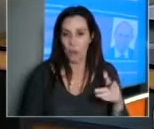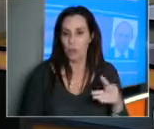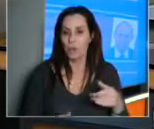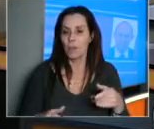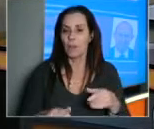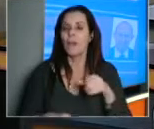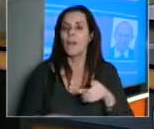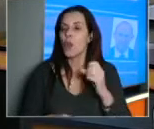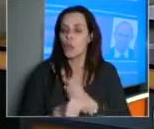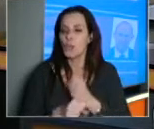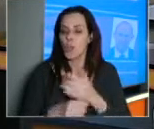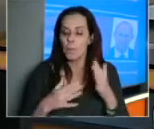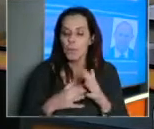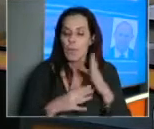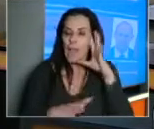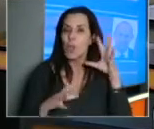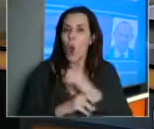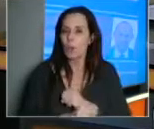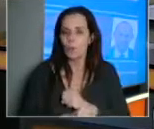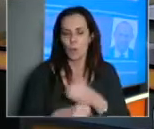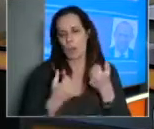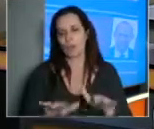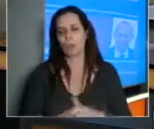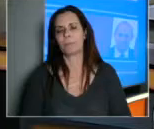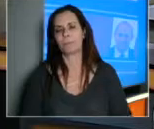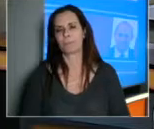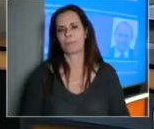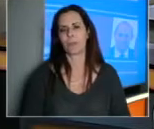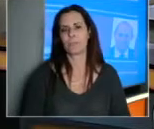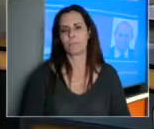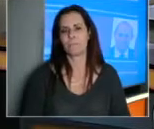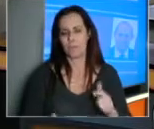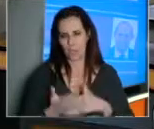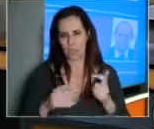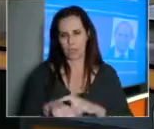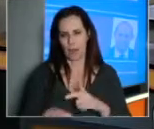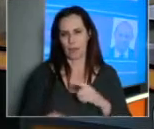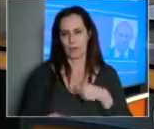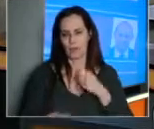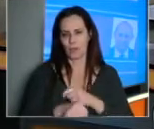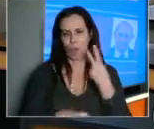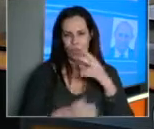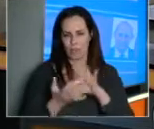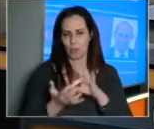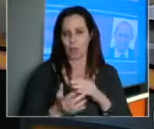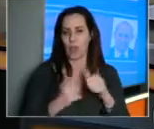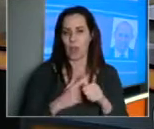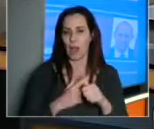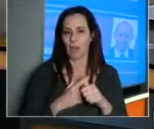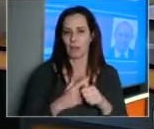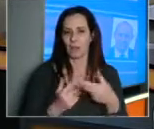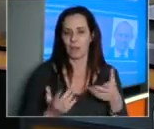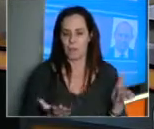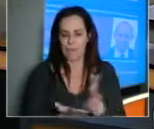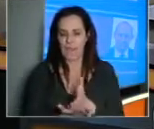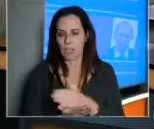מולד בתוכו לא יעשה בדק בית אידיאולוגי, הוא ייכשל. טוב, אז תראי, בגלל שאין לנו זמן לעבור על הכל, נעשה רק עוד שתי נקודות קצרות. אחת, ההתמרכזות לא